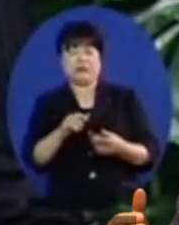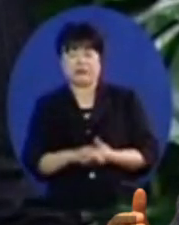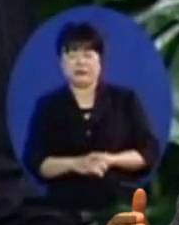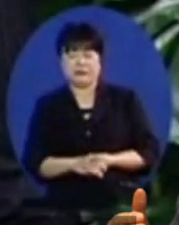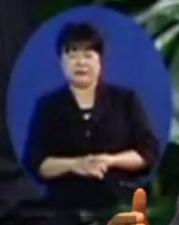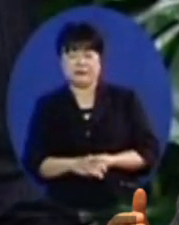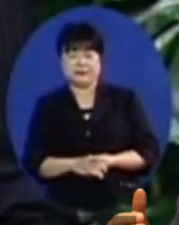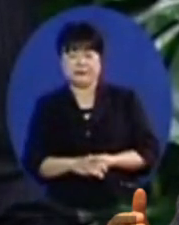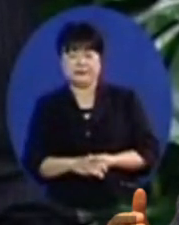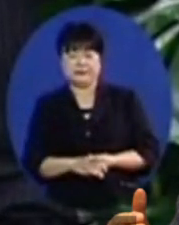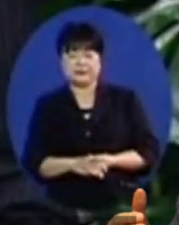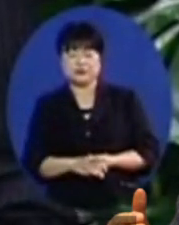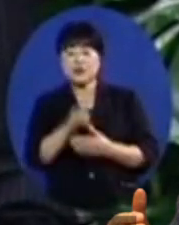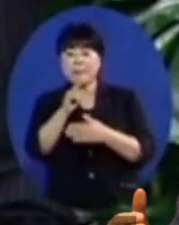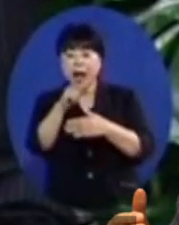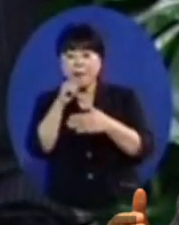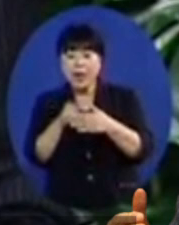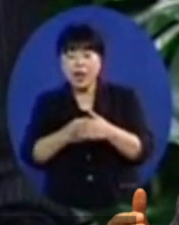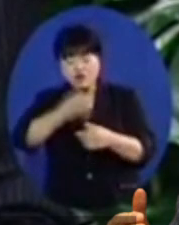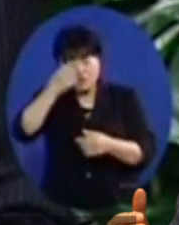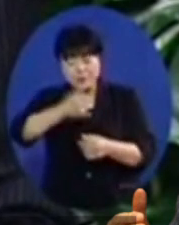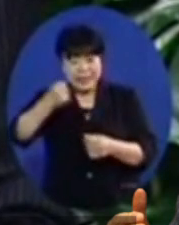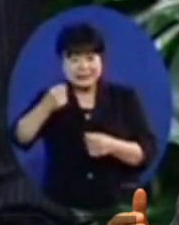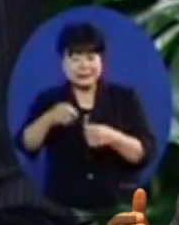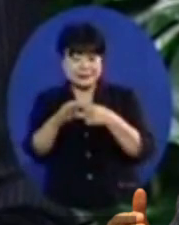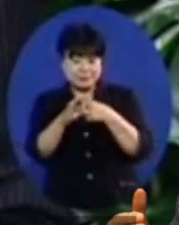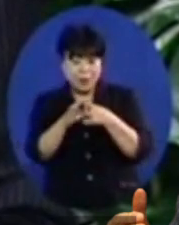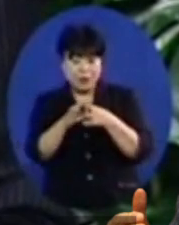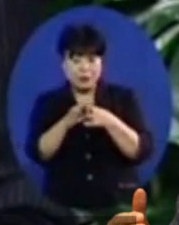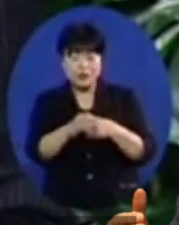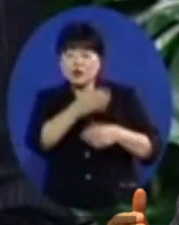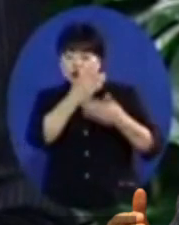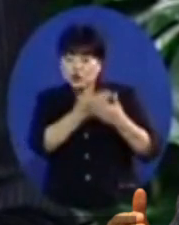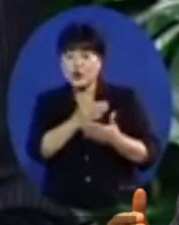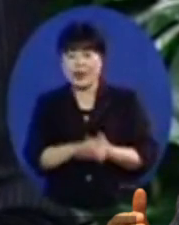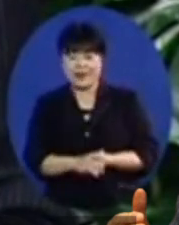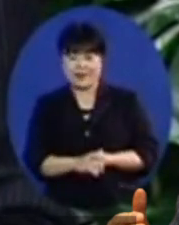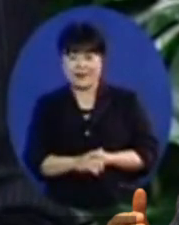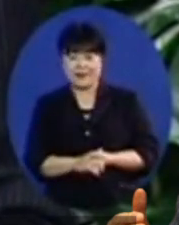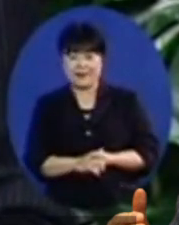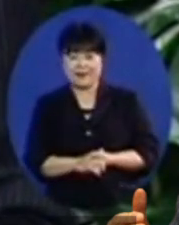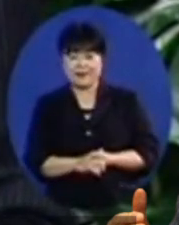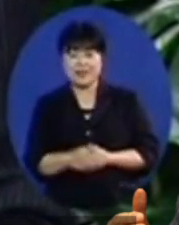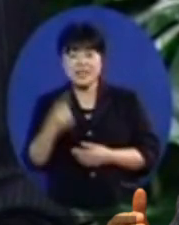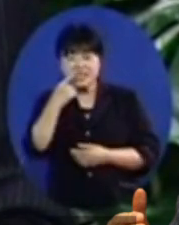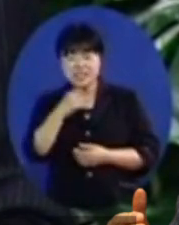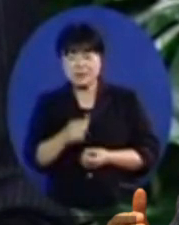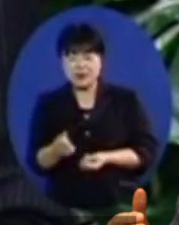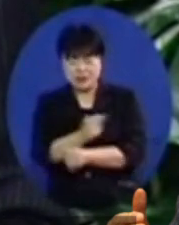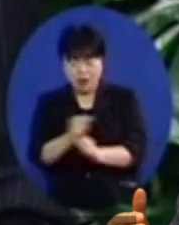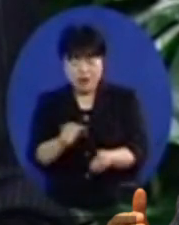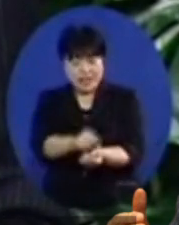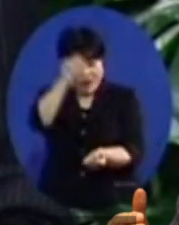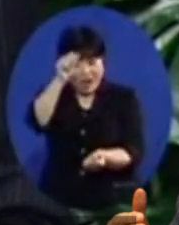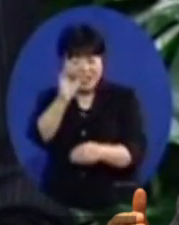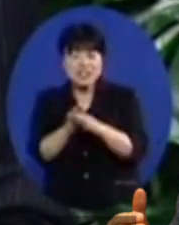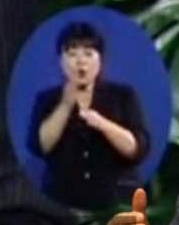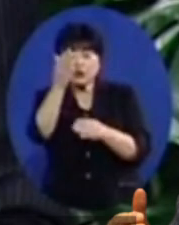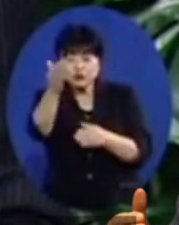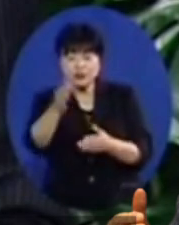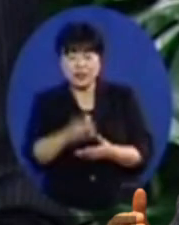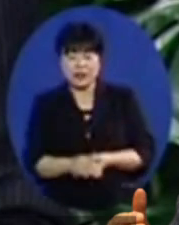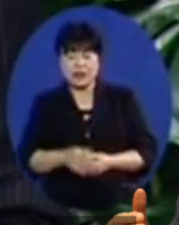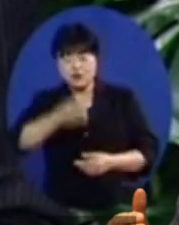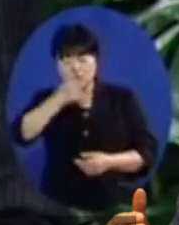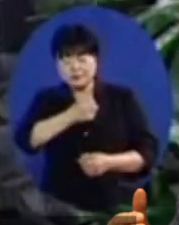그러므로 우리 마음속에 꿈을 가진다는 것은 굉장히 중요하지요. 성경에 내 입을 넓게 열라 내가 채우리라. 꿈을